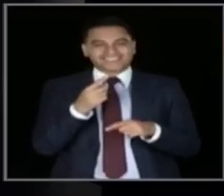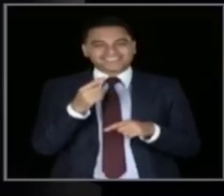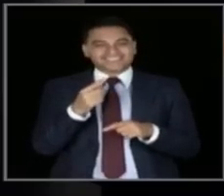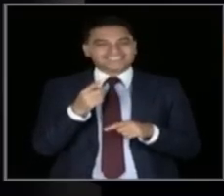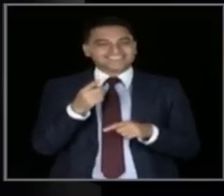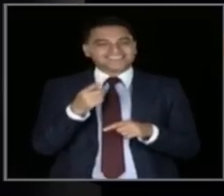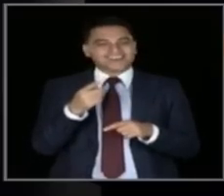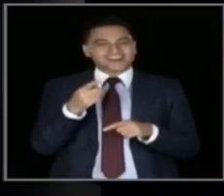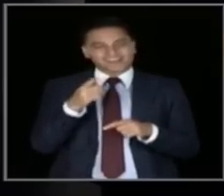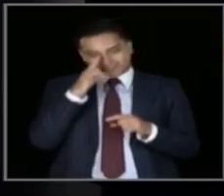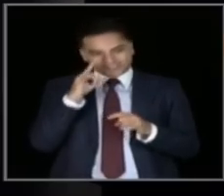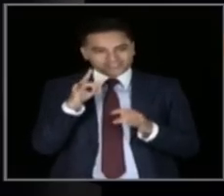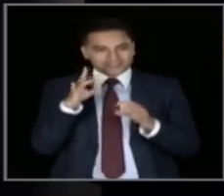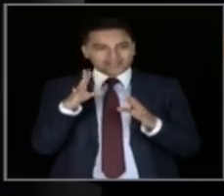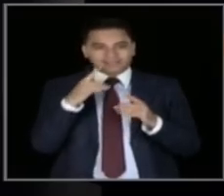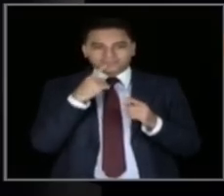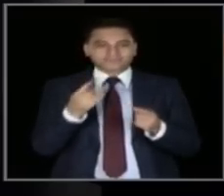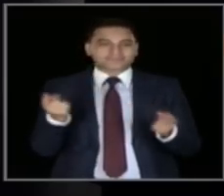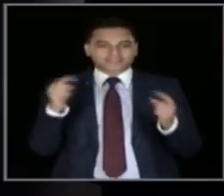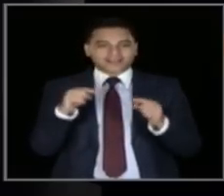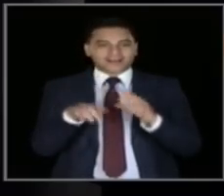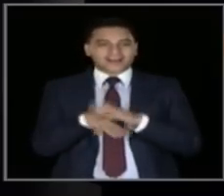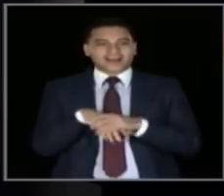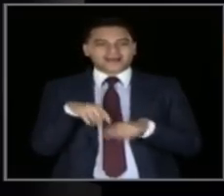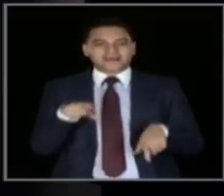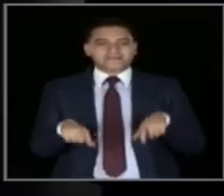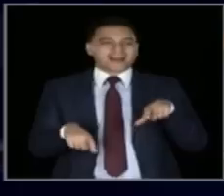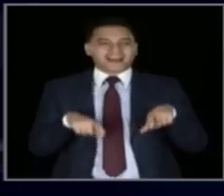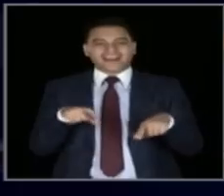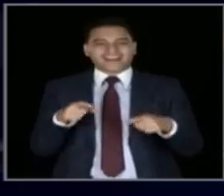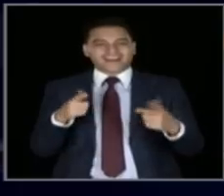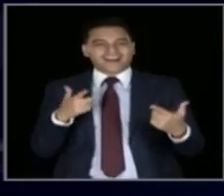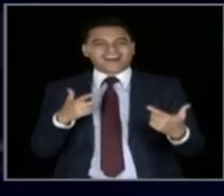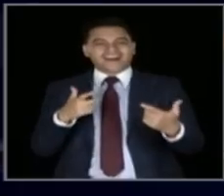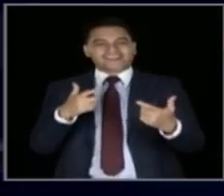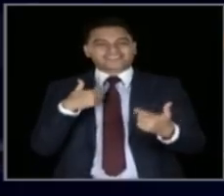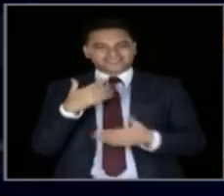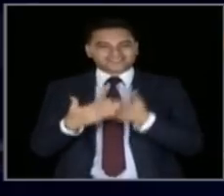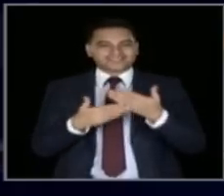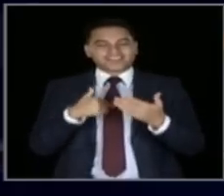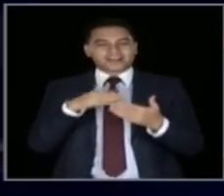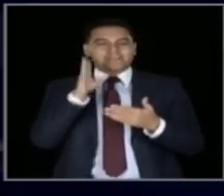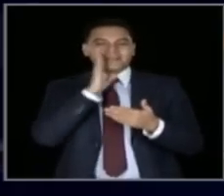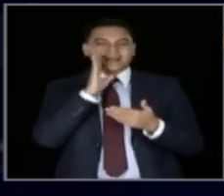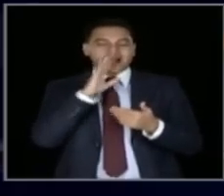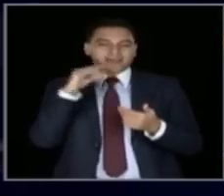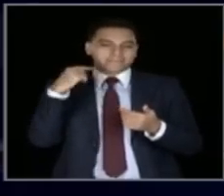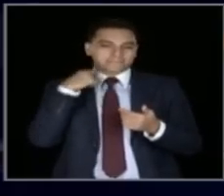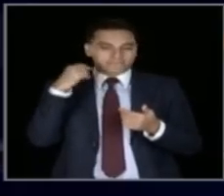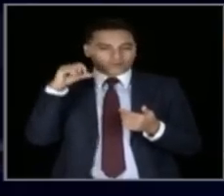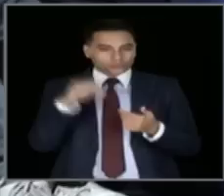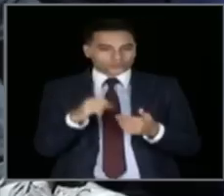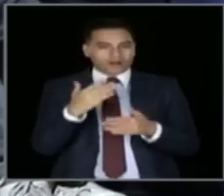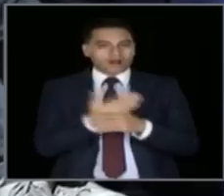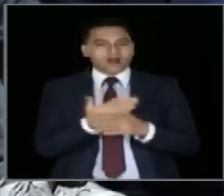بتقول ايه علاء؟ بقول لحضرتك ان شاء الله باذن الله العجلات الحربيه هتاخد مكانها صحيح النهارده باذن الله. احنا بنتعلم من الخساره اكتر من